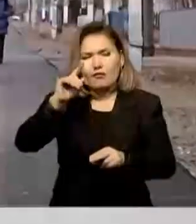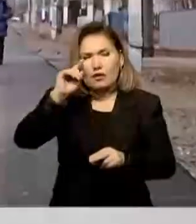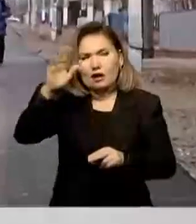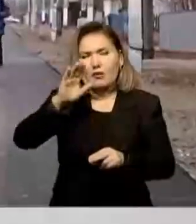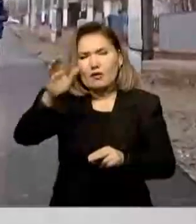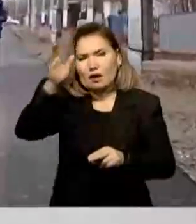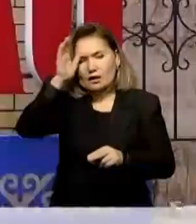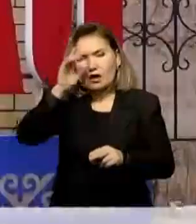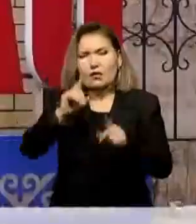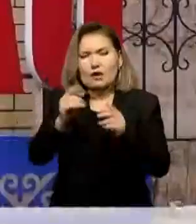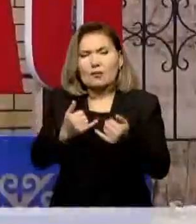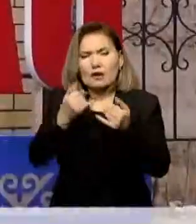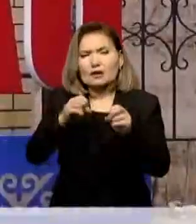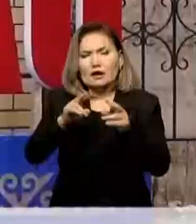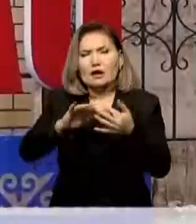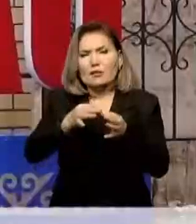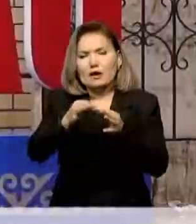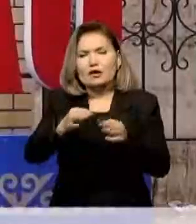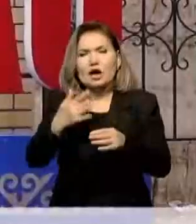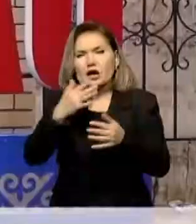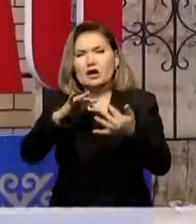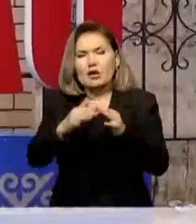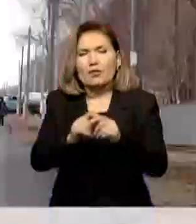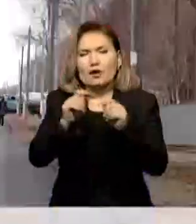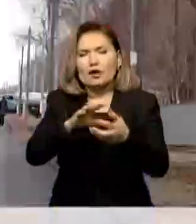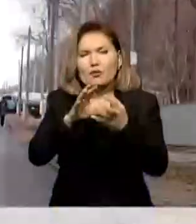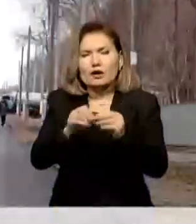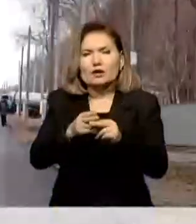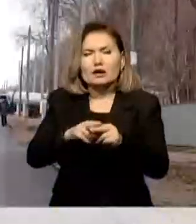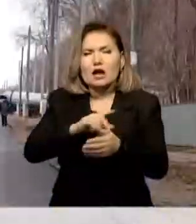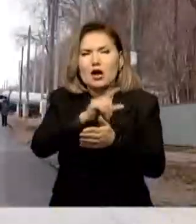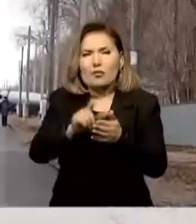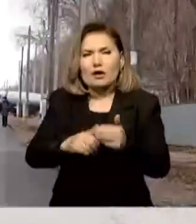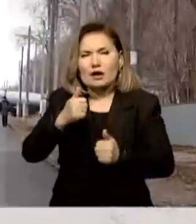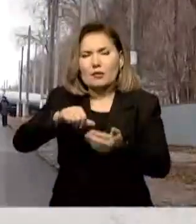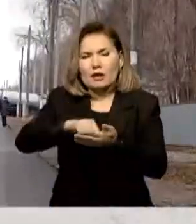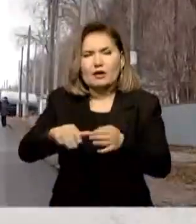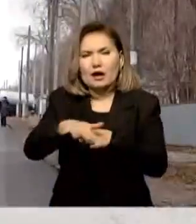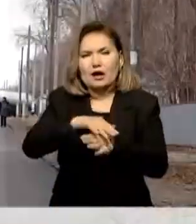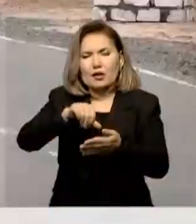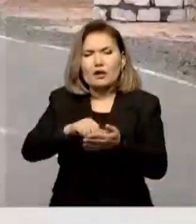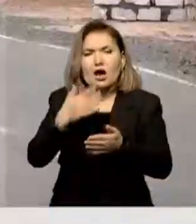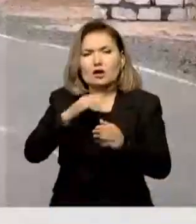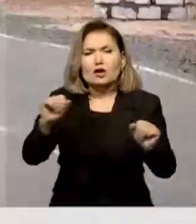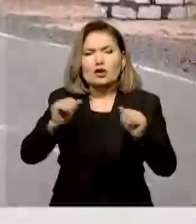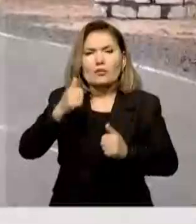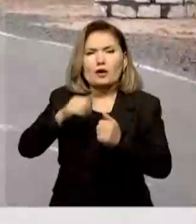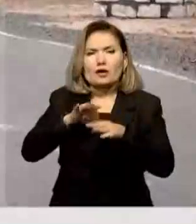аталатын ауданда да өтуде. Қарабұтақ ауылында этноауыл тігілді. Мұнда жыр мүшәйрасы, сондай-ақ тұрғындардың қатысуымен ұлттық спорт